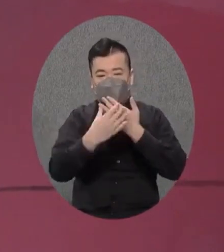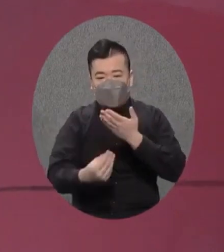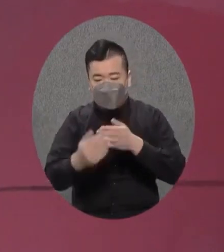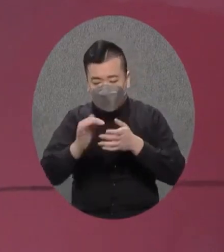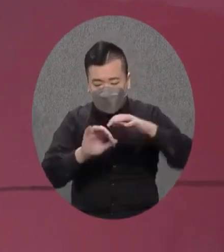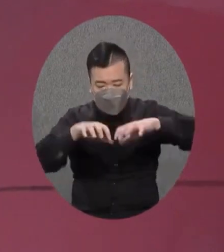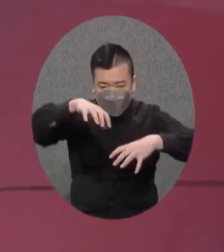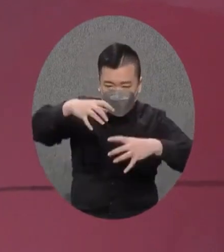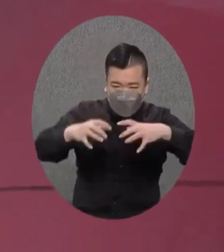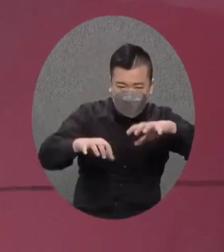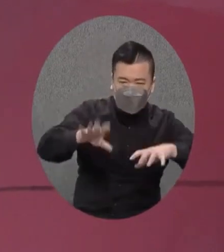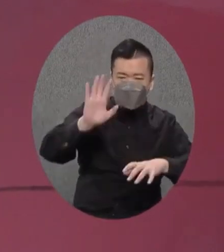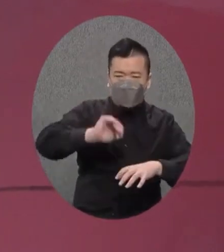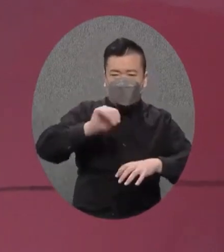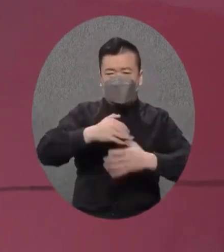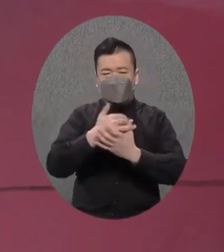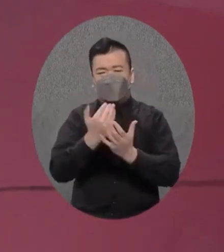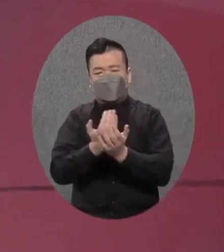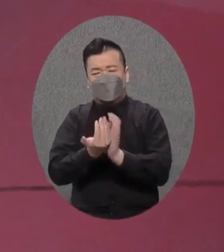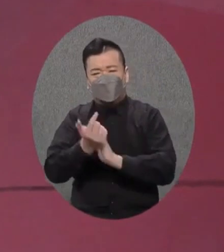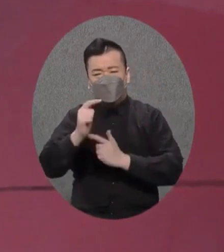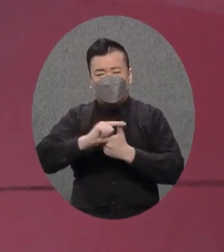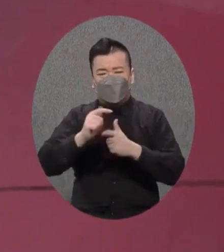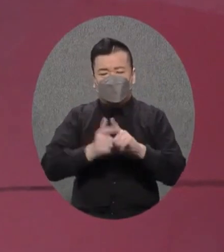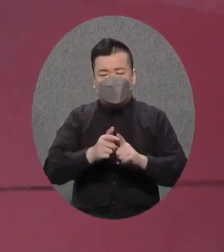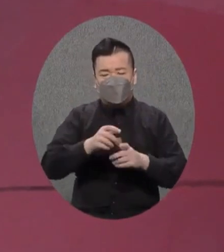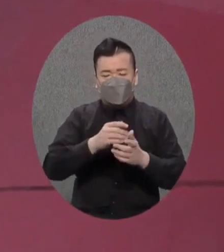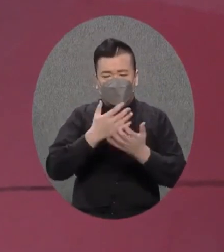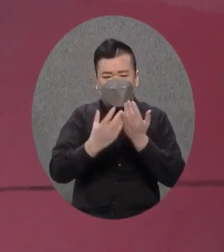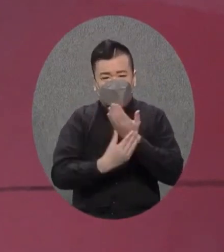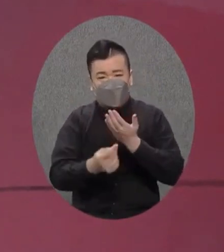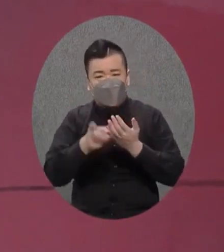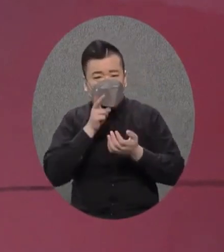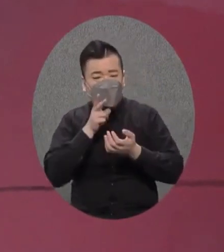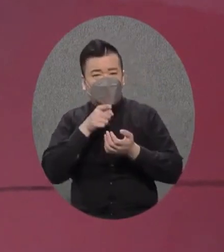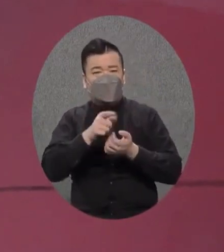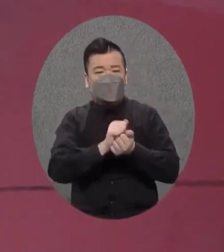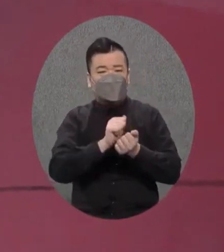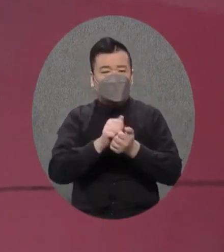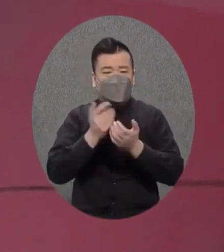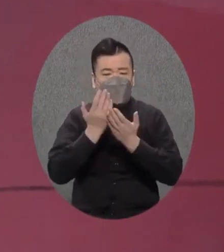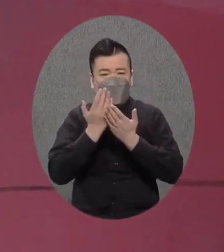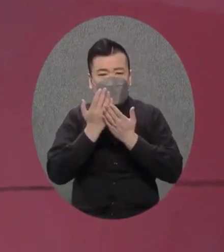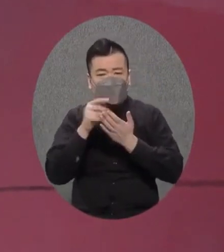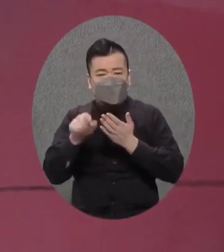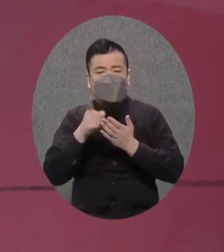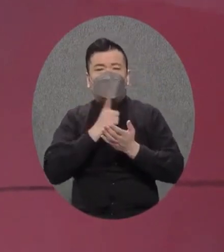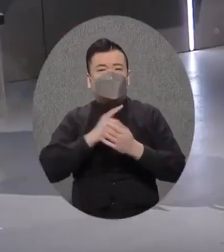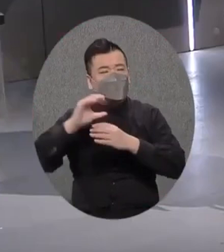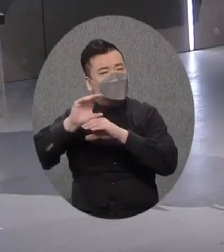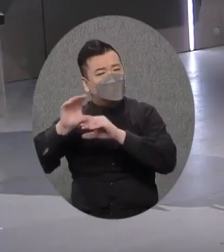啊或者係唔同嘅物料上高，例如我而家可以講到嘅話，有朋友印喺磚上、磚啦、紅磚